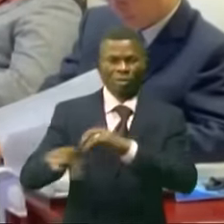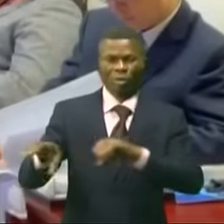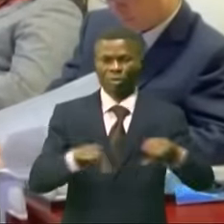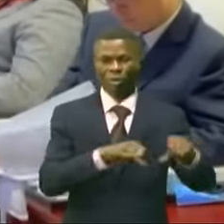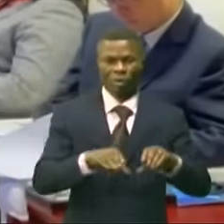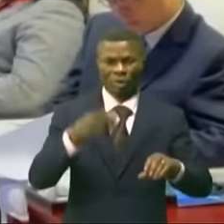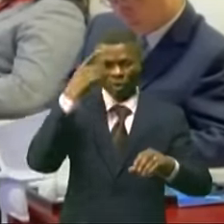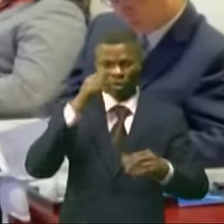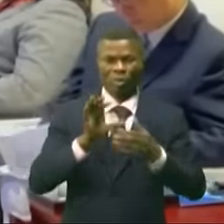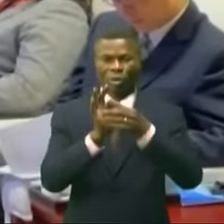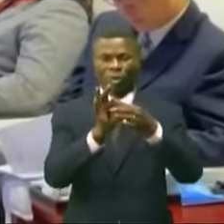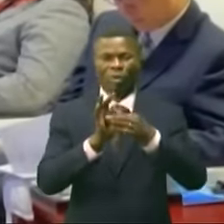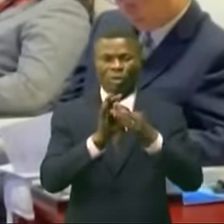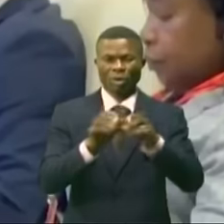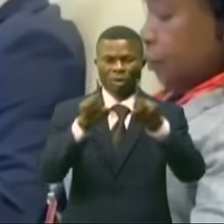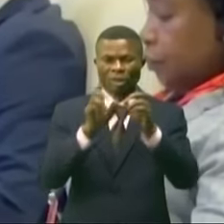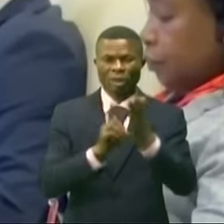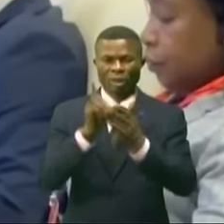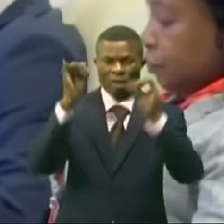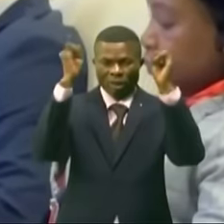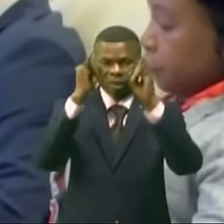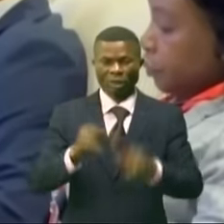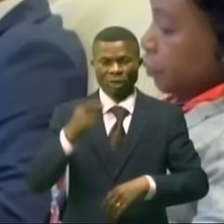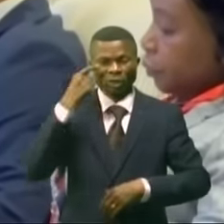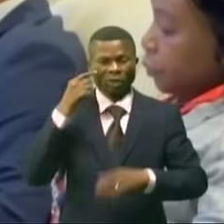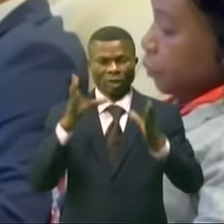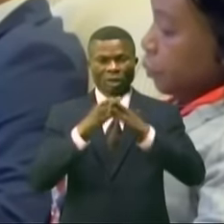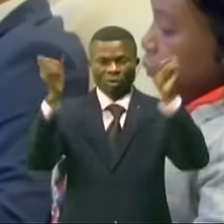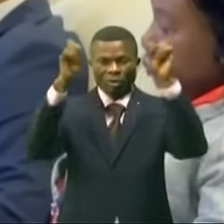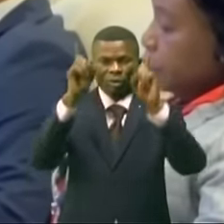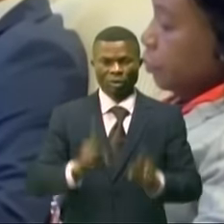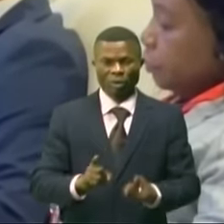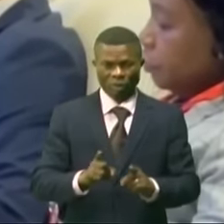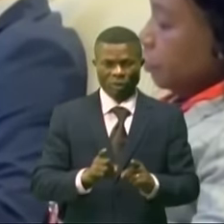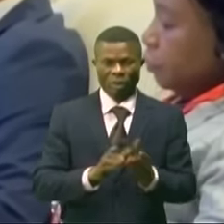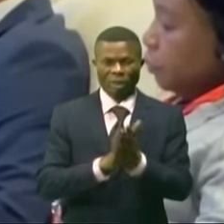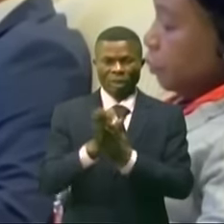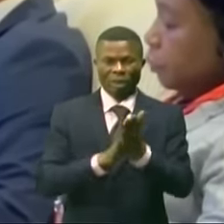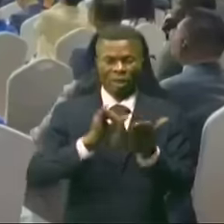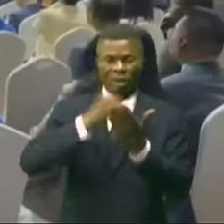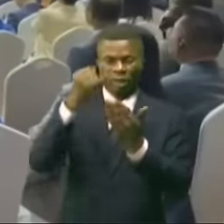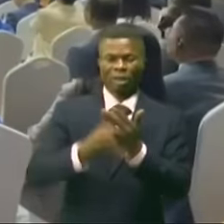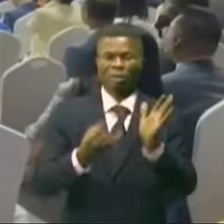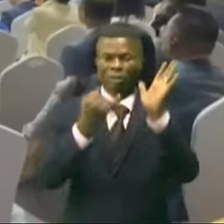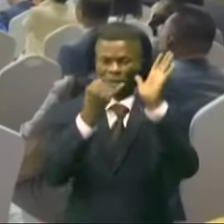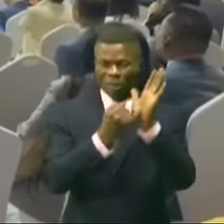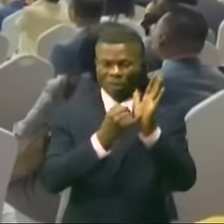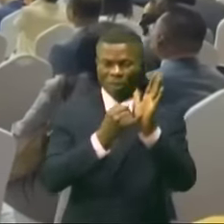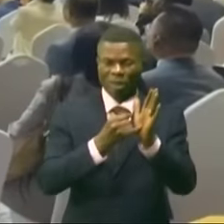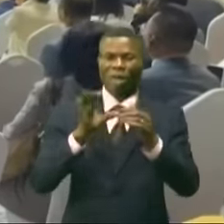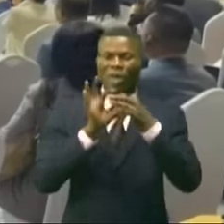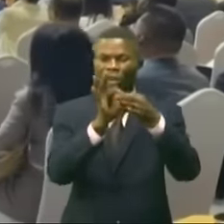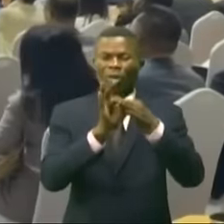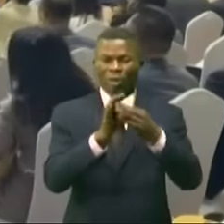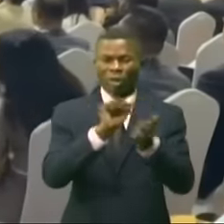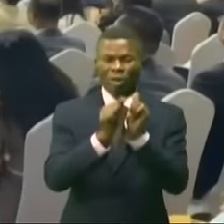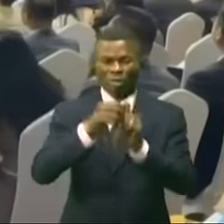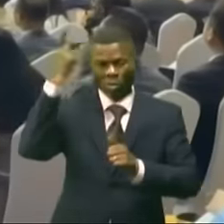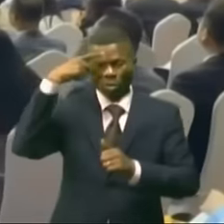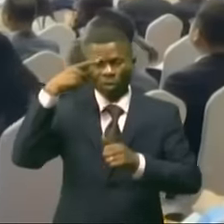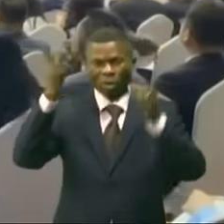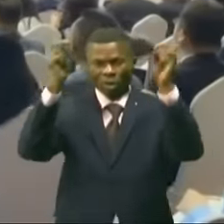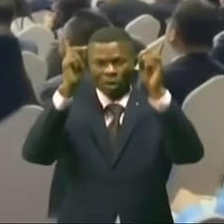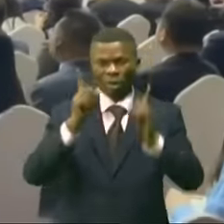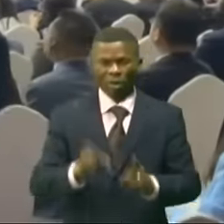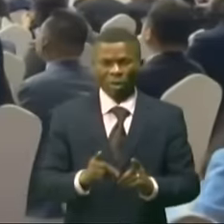pour la coopération et le développement numérique Chine-Afrique qui comporte six actions de coopération en matière de politique numérique